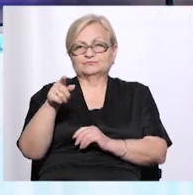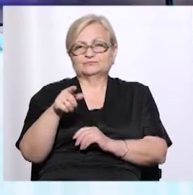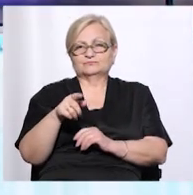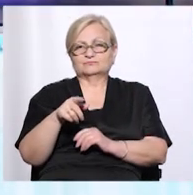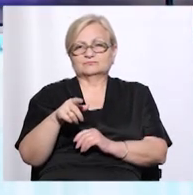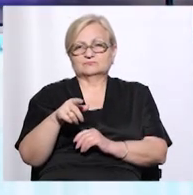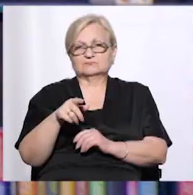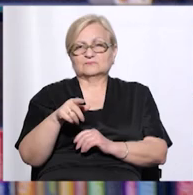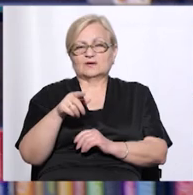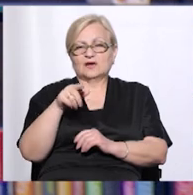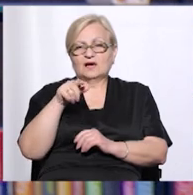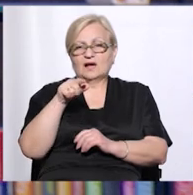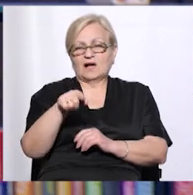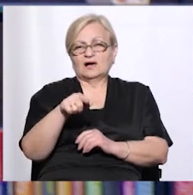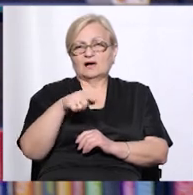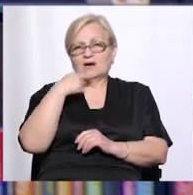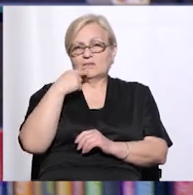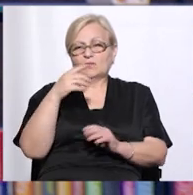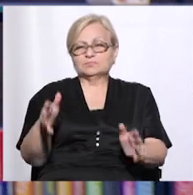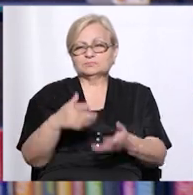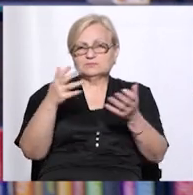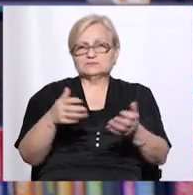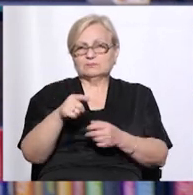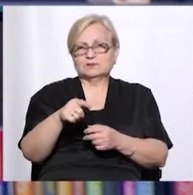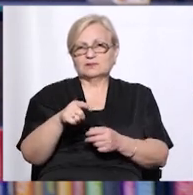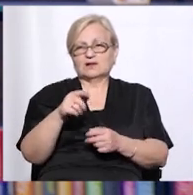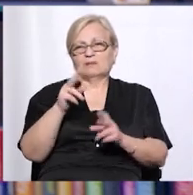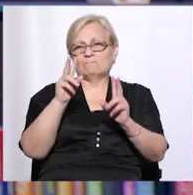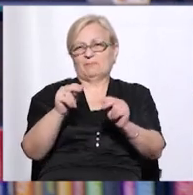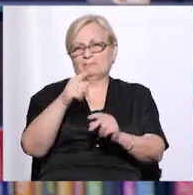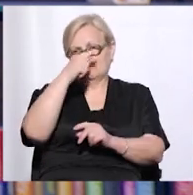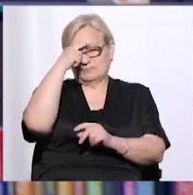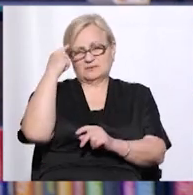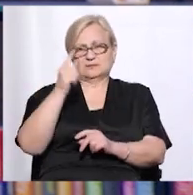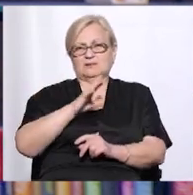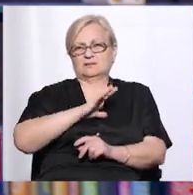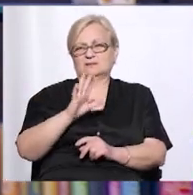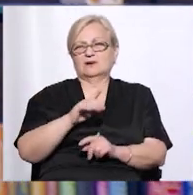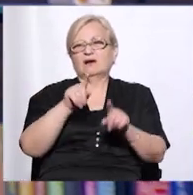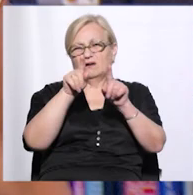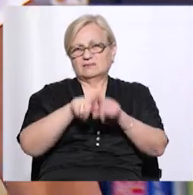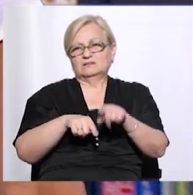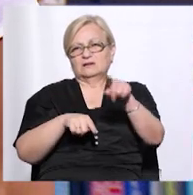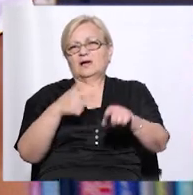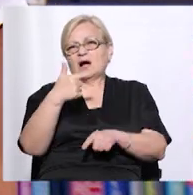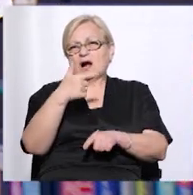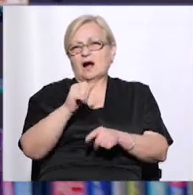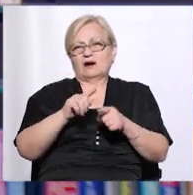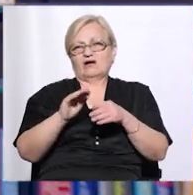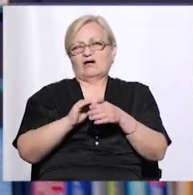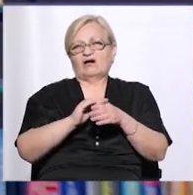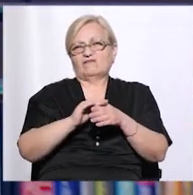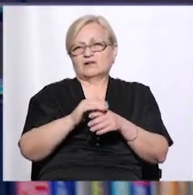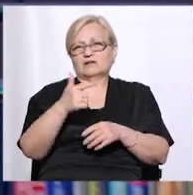არც სიკვდილში ქონია მეფე გიორგის, ბედიო, გინდა არ გინდა გამსახურდიების ოჯახის